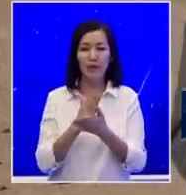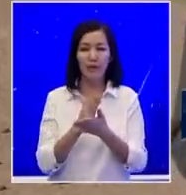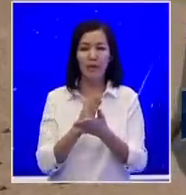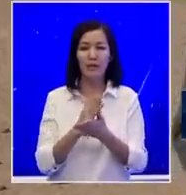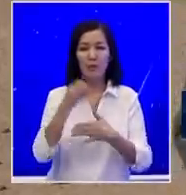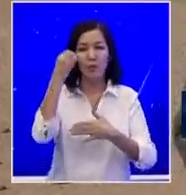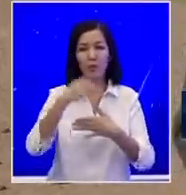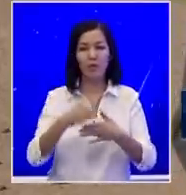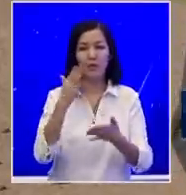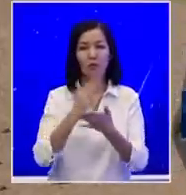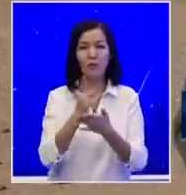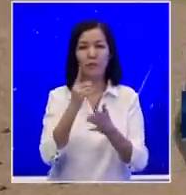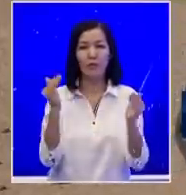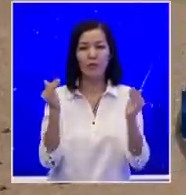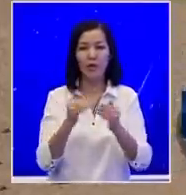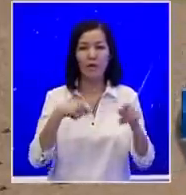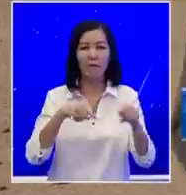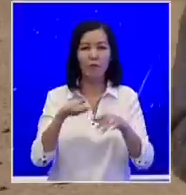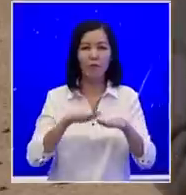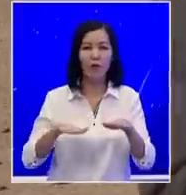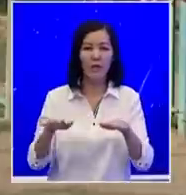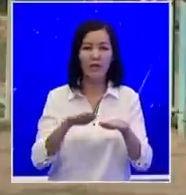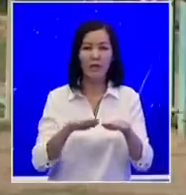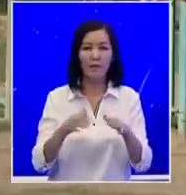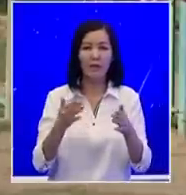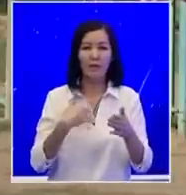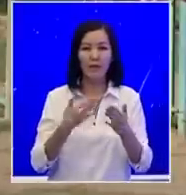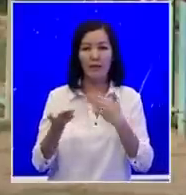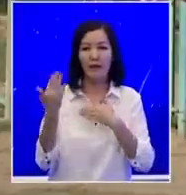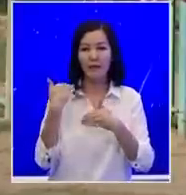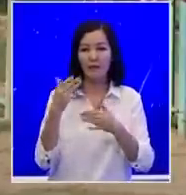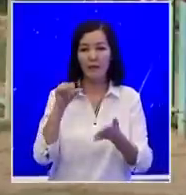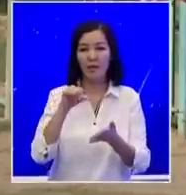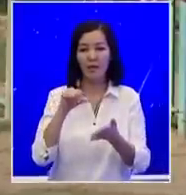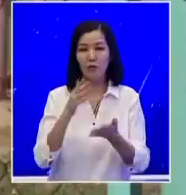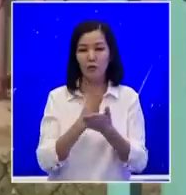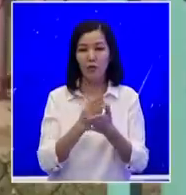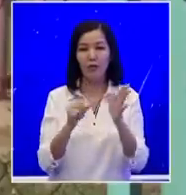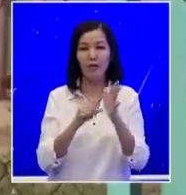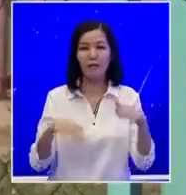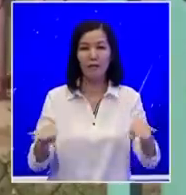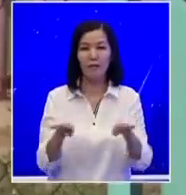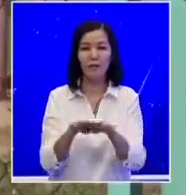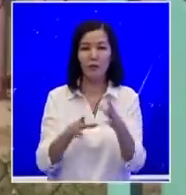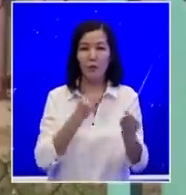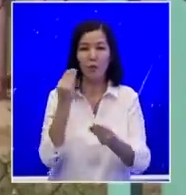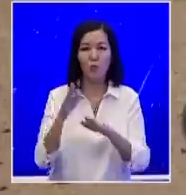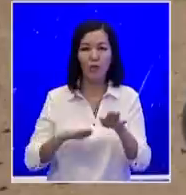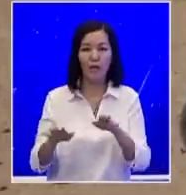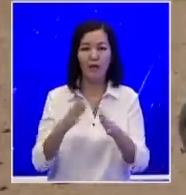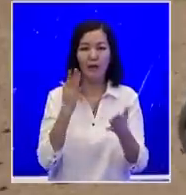орталығына орналасқан бір шағын футбол алаңы мен мына менің артымда тұрғандай 6 бірдей балалар ойын